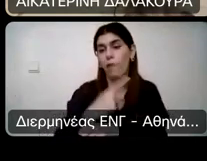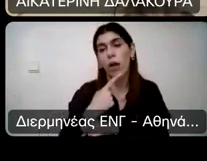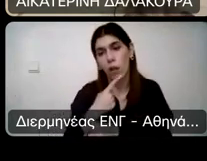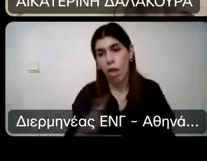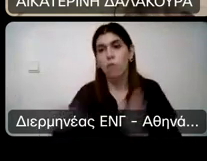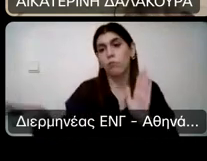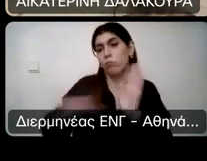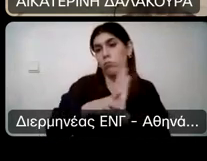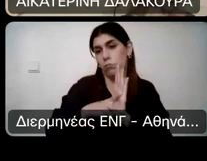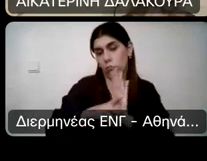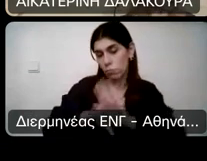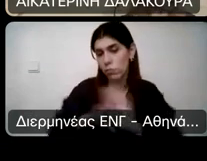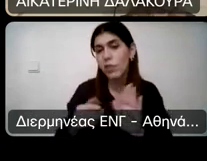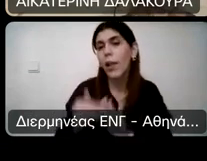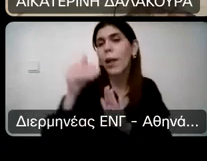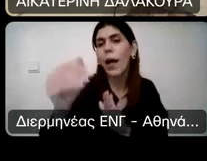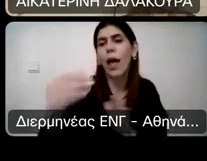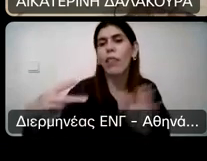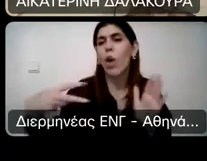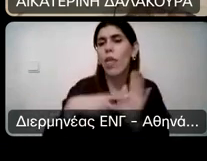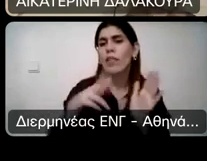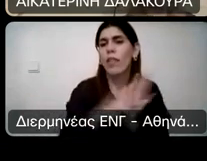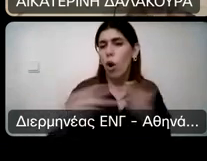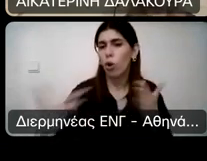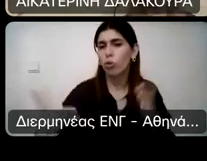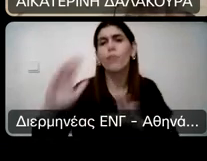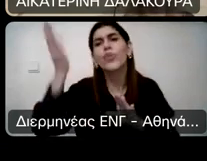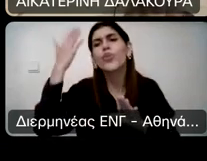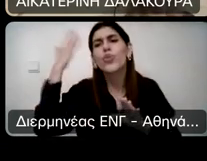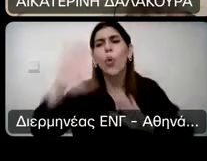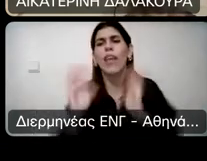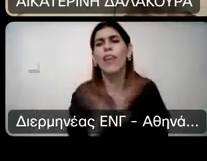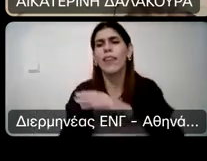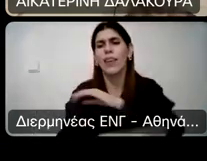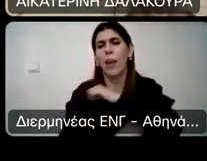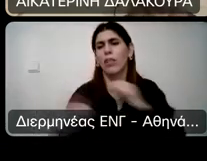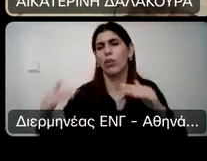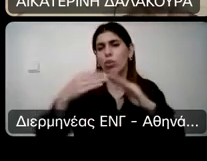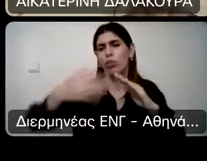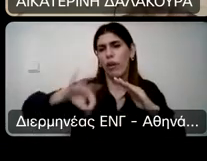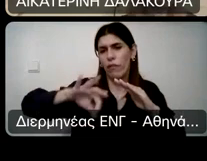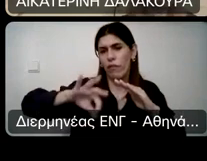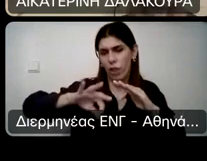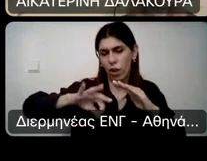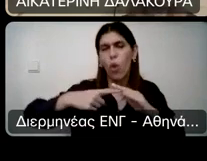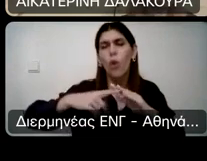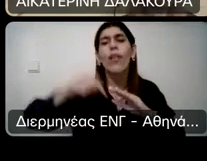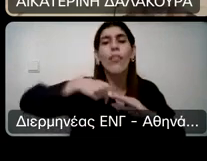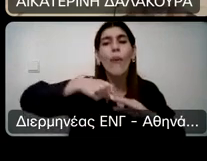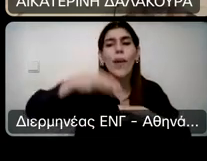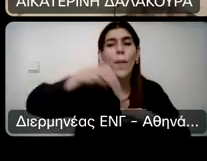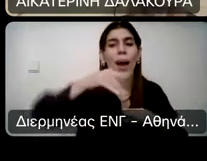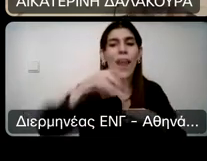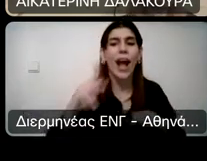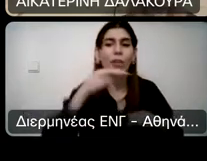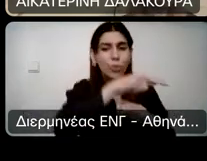το 2018 από την τότε Γενική Γραμματεία Ισότητας των Φύλων. Η Μαρία Ιγκασούκα είναι εδώ, που είχε την, με την